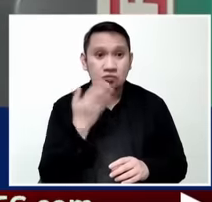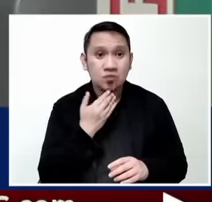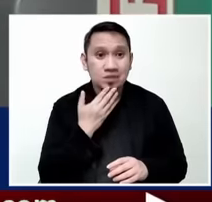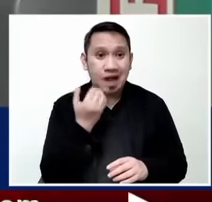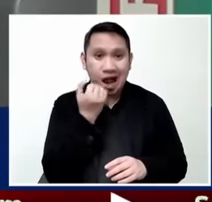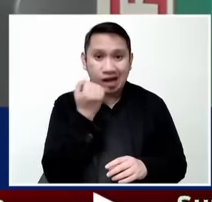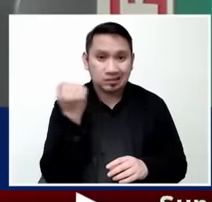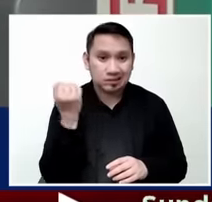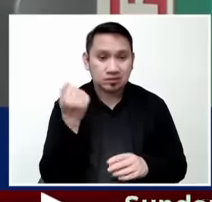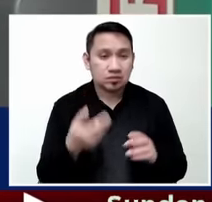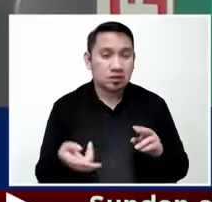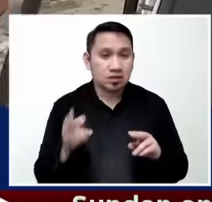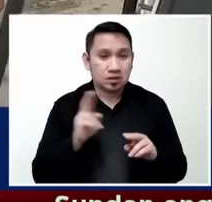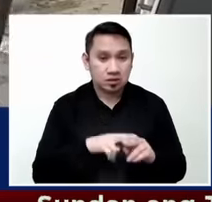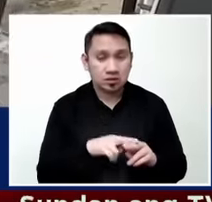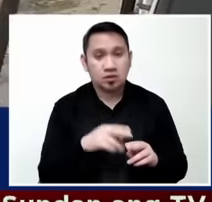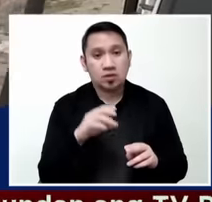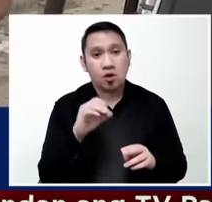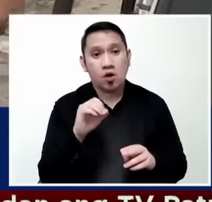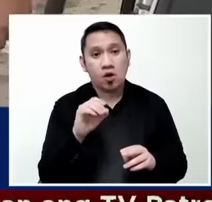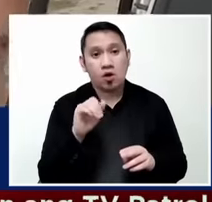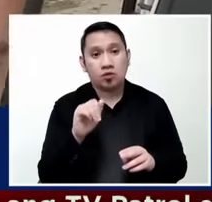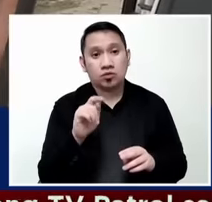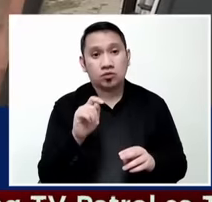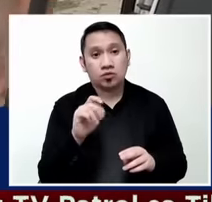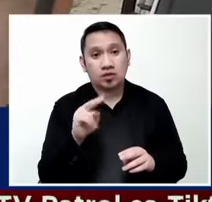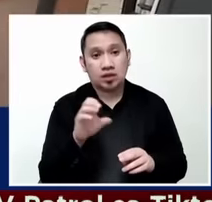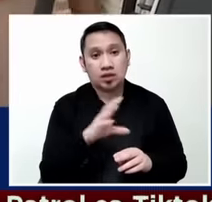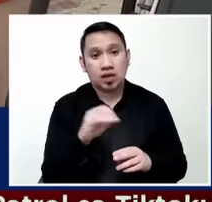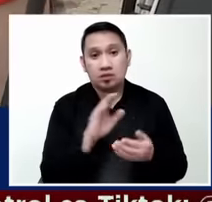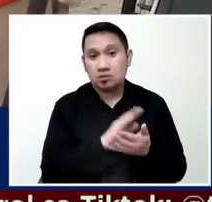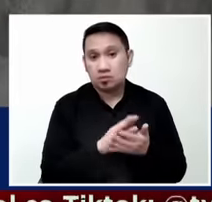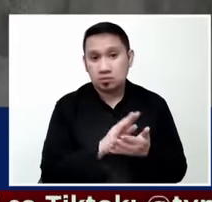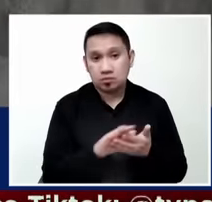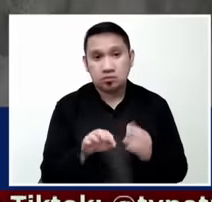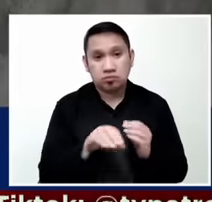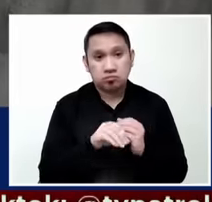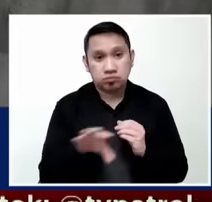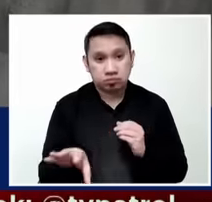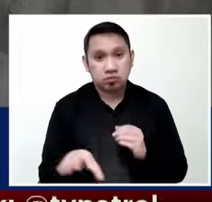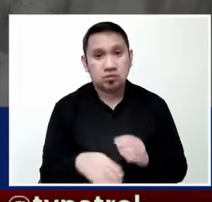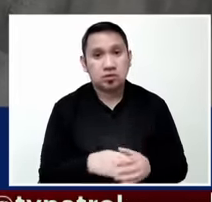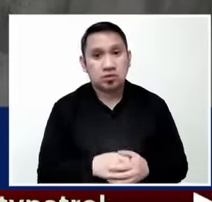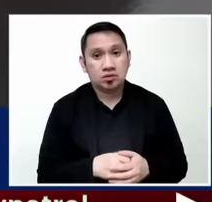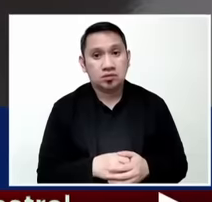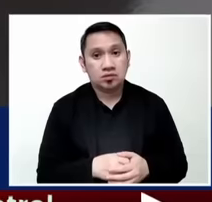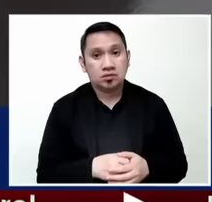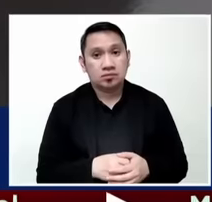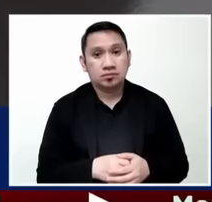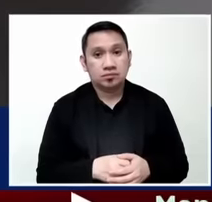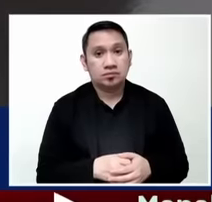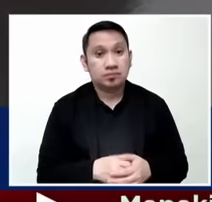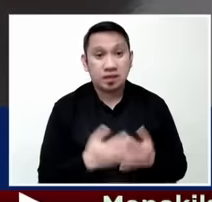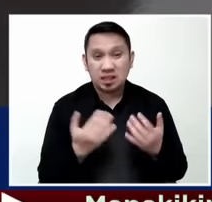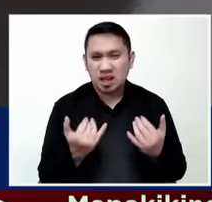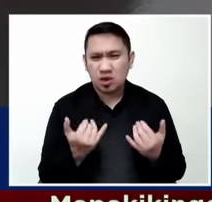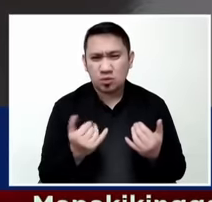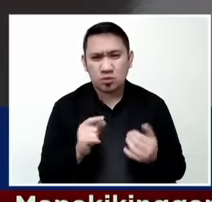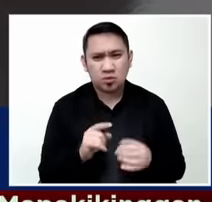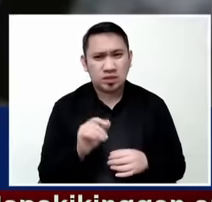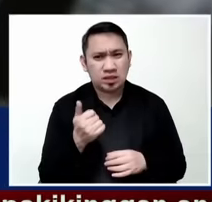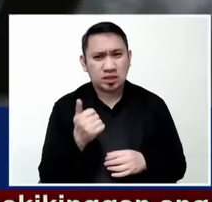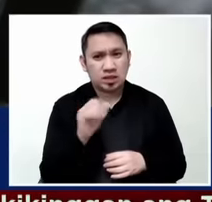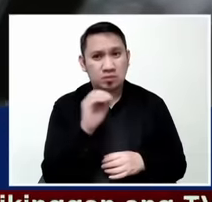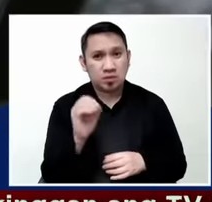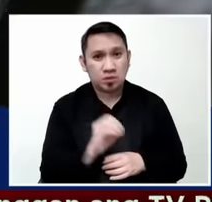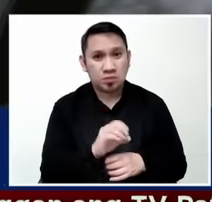para tumaas ang octane rating at luminis ang ibinubugang usok ng mga sasakyan. Sa ngayon, may 10%